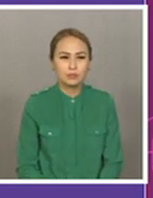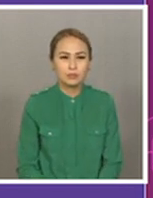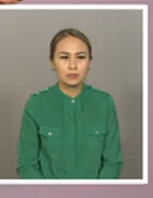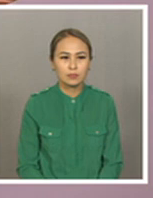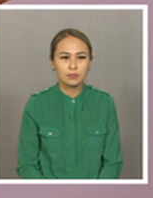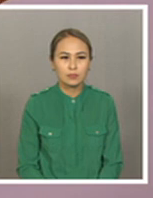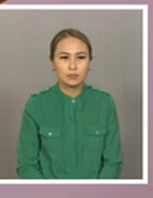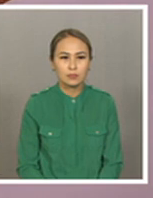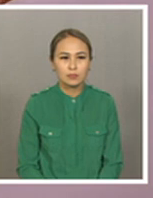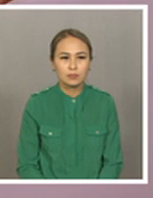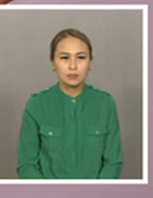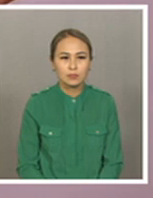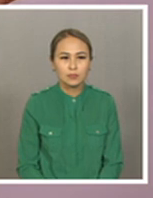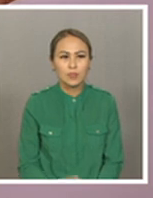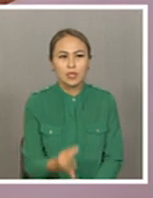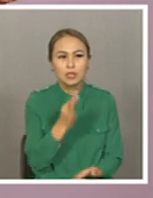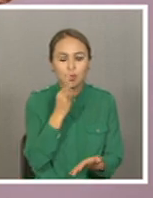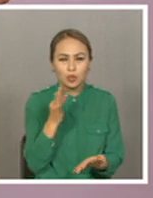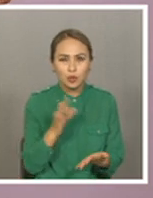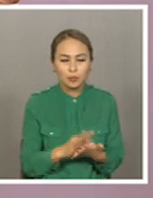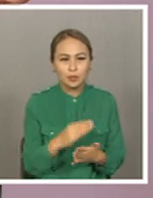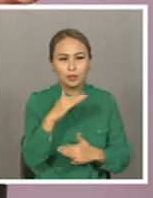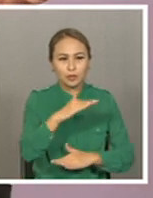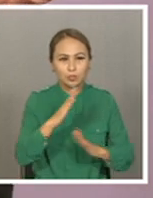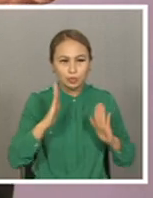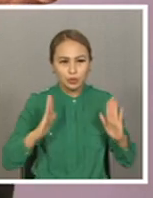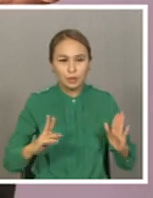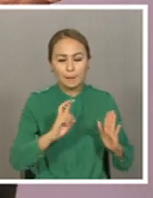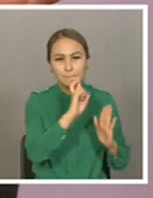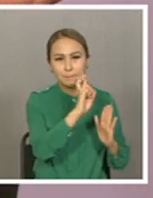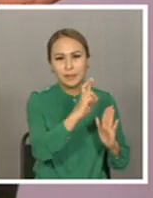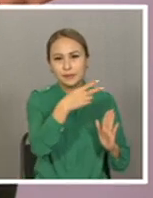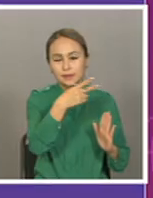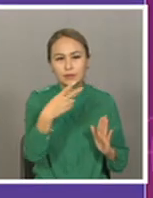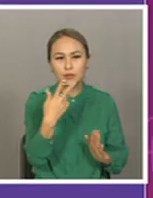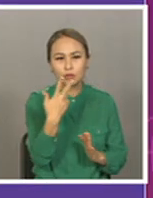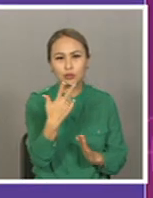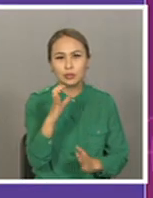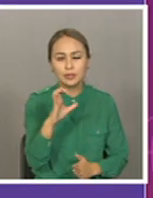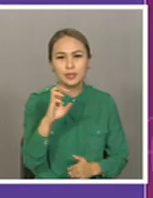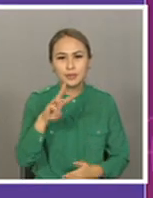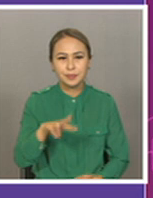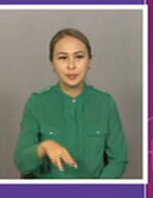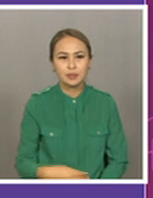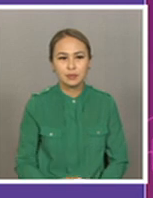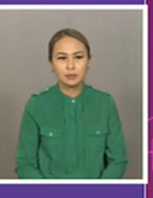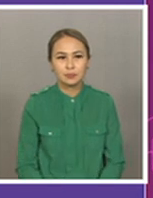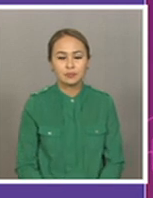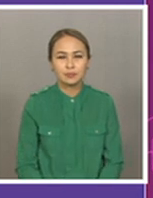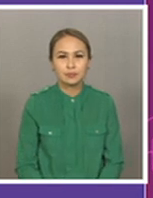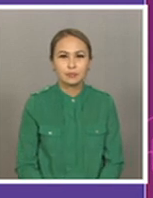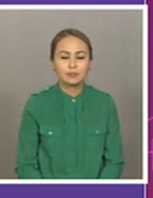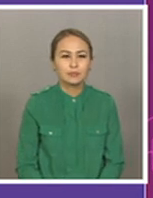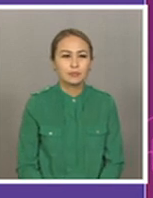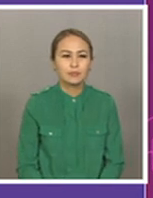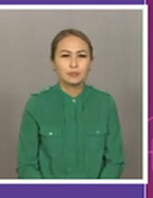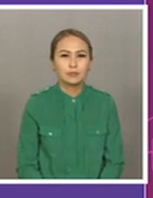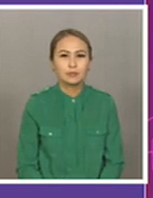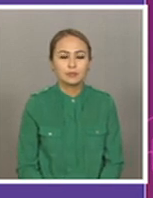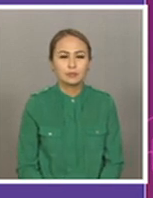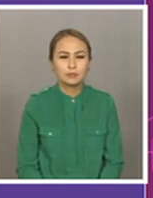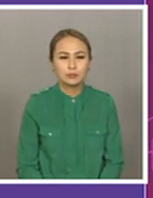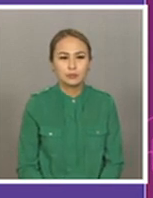тең. Жауабы: тік төрт бұрыштың ені Б 3 сантиметрге тең